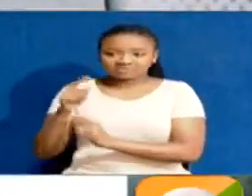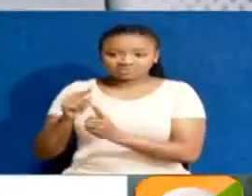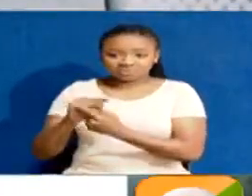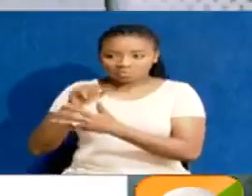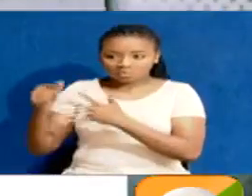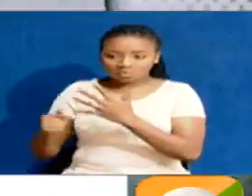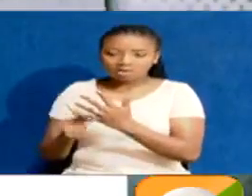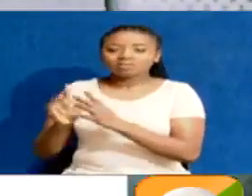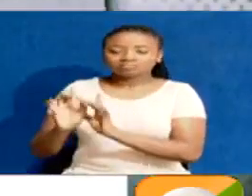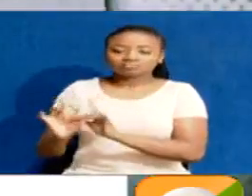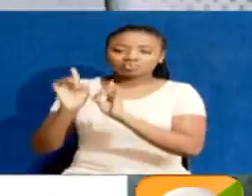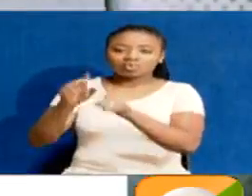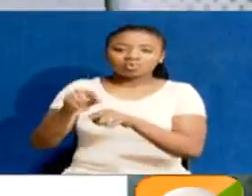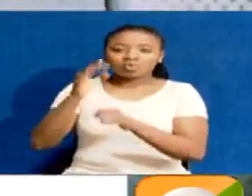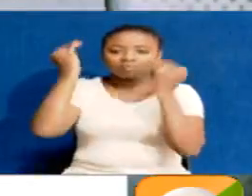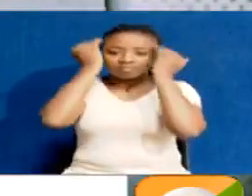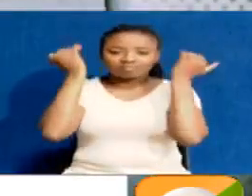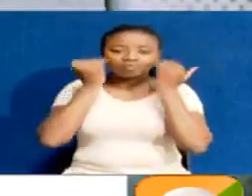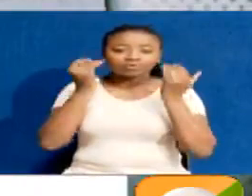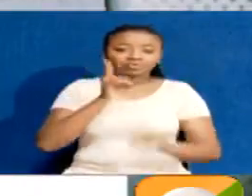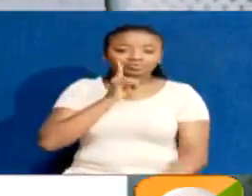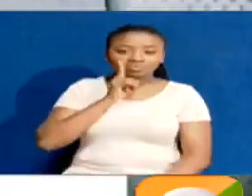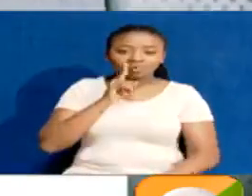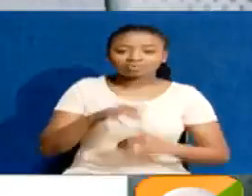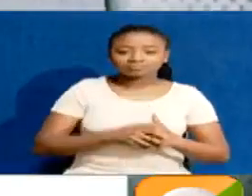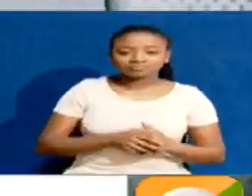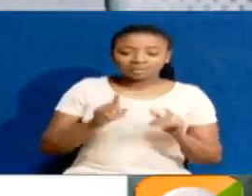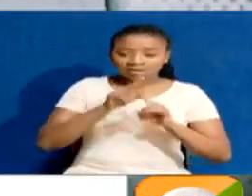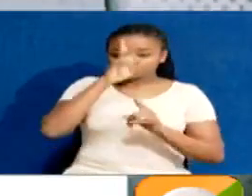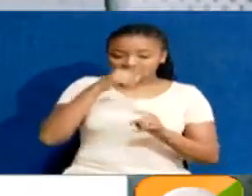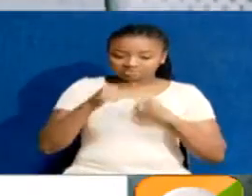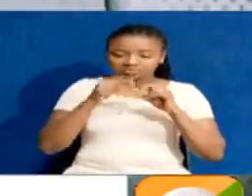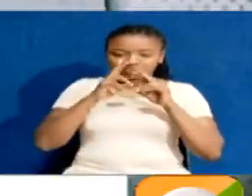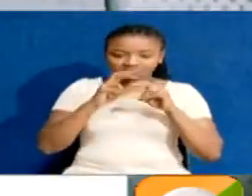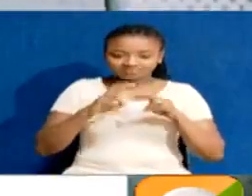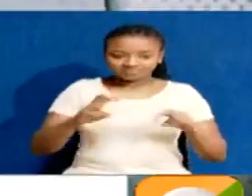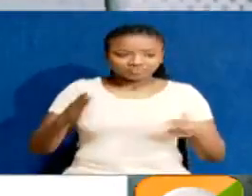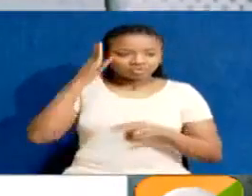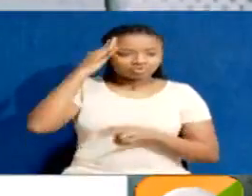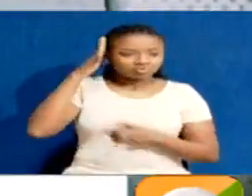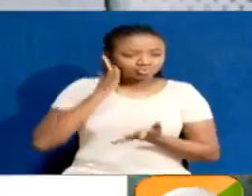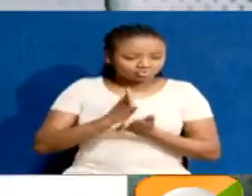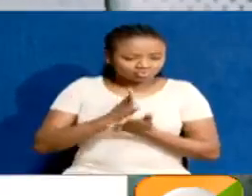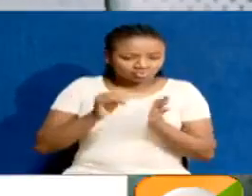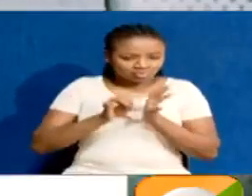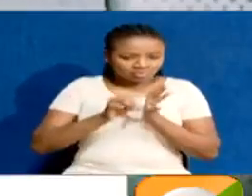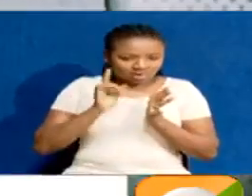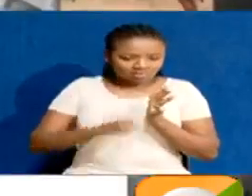wakitazamiwa kufikishwa katika mahakama ya Shanzu hapo kesho. Makachero nao pia wanaendelea na uchunguzi zaidi kubaini